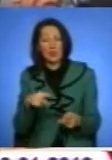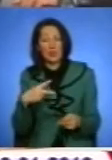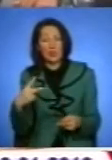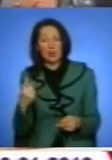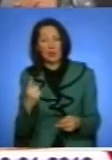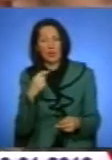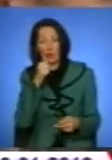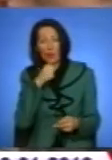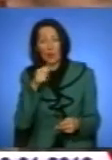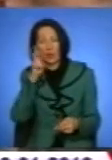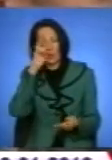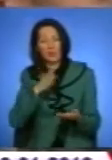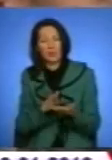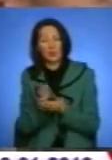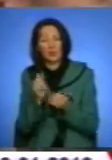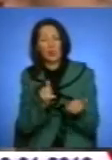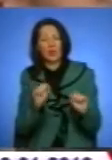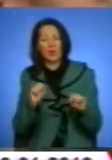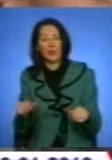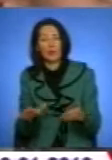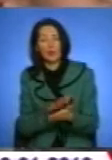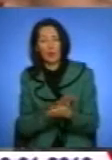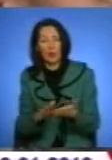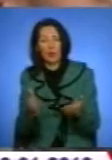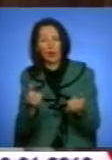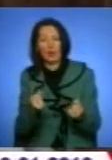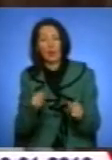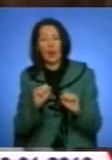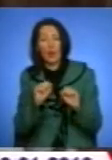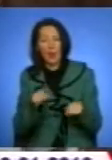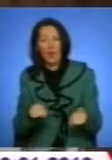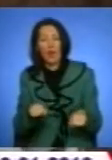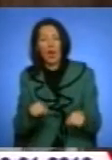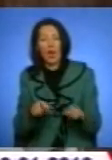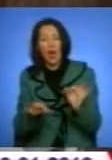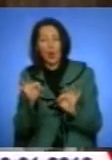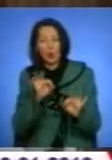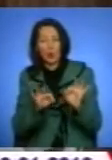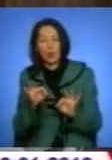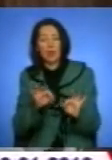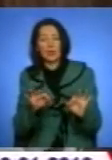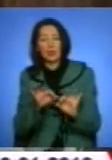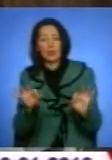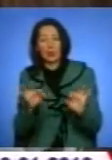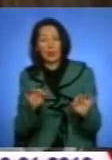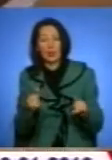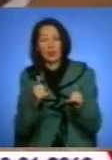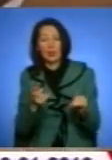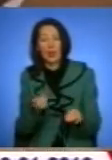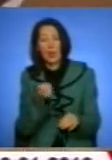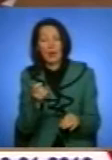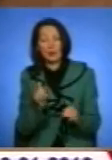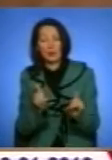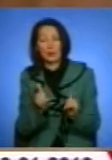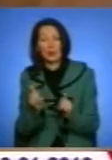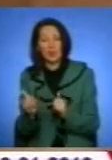року держава забезпечила можливість безкоштовного отримання правових консультацій спеціалістів для малозабезпечених осіб. З 1 січня